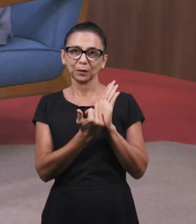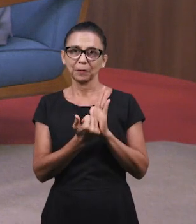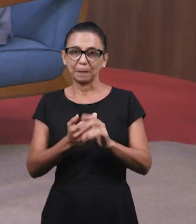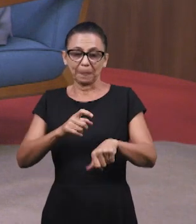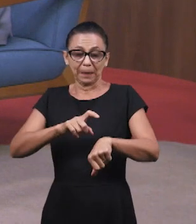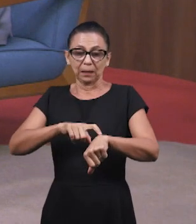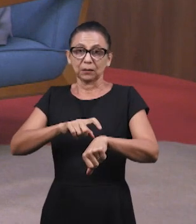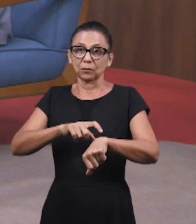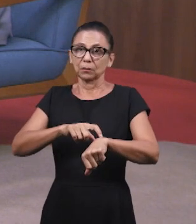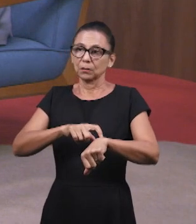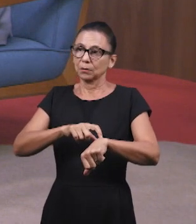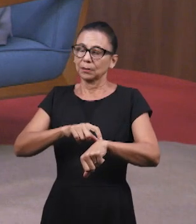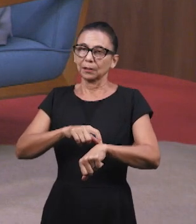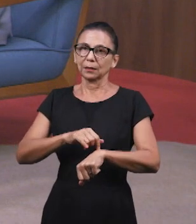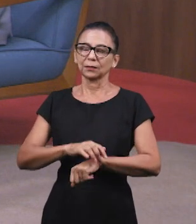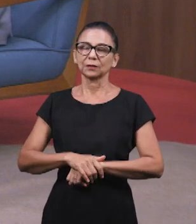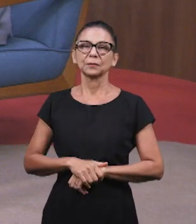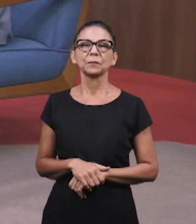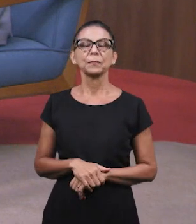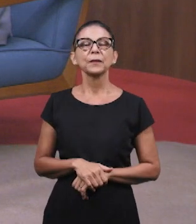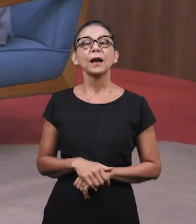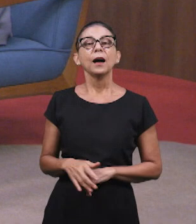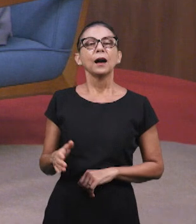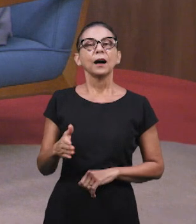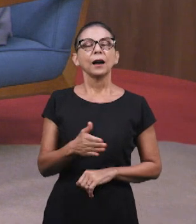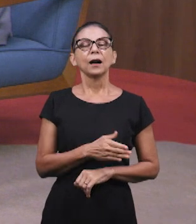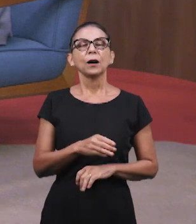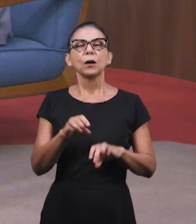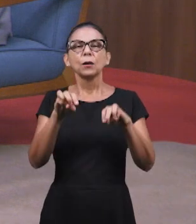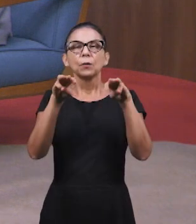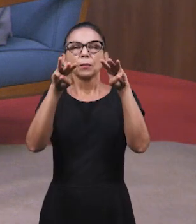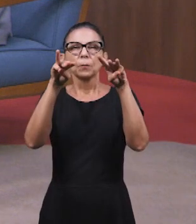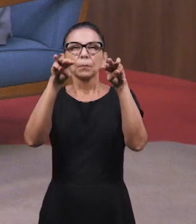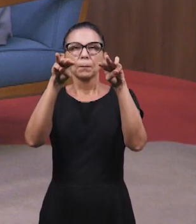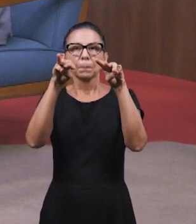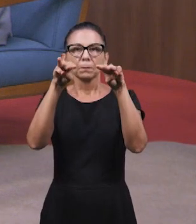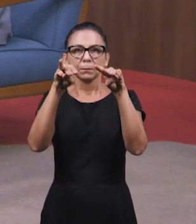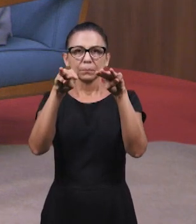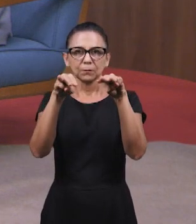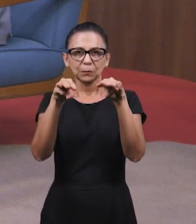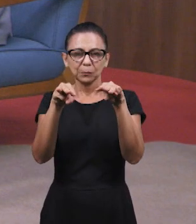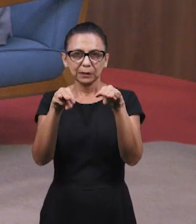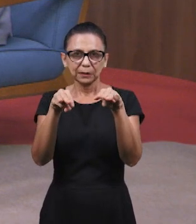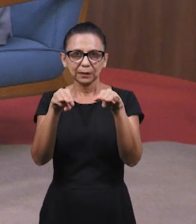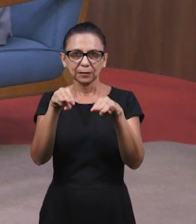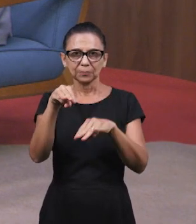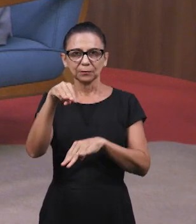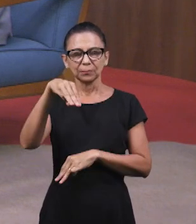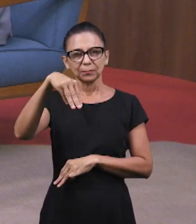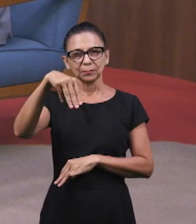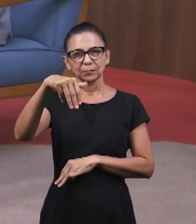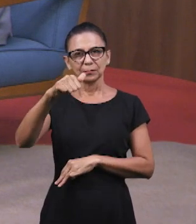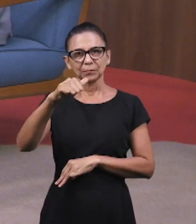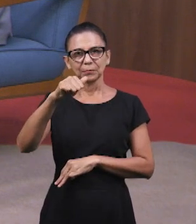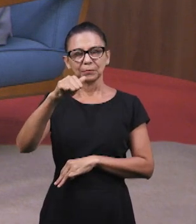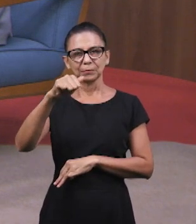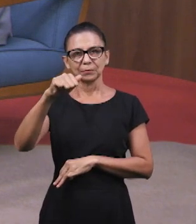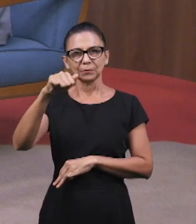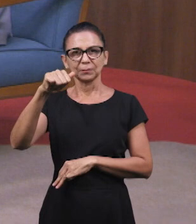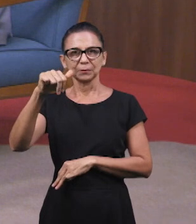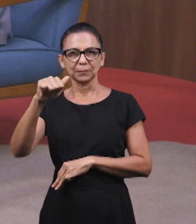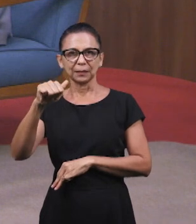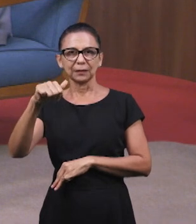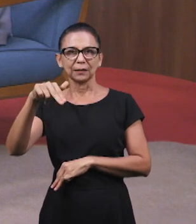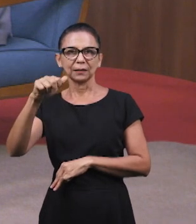concerne la fin de la manne. La manne, il a été offert par Dieu. Donc, il arrivait tous